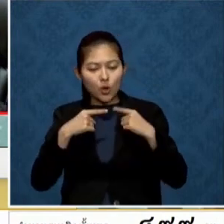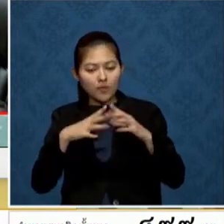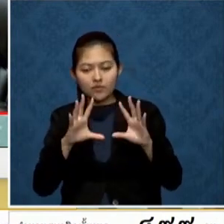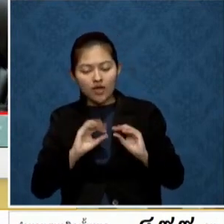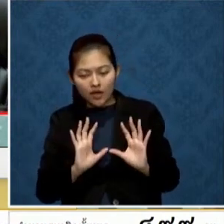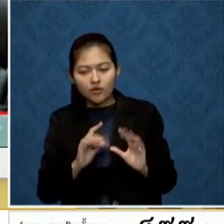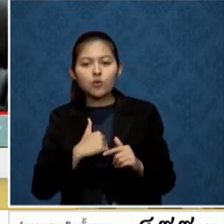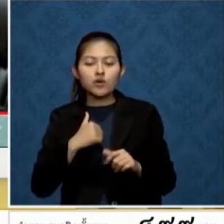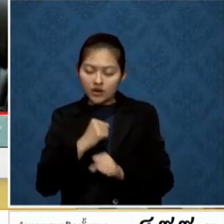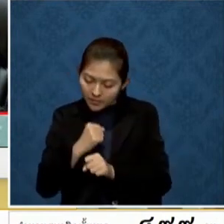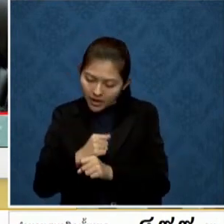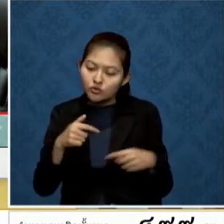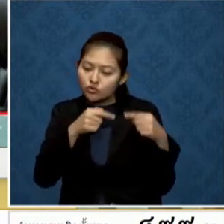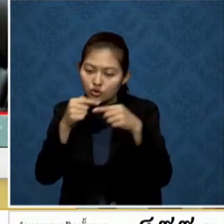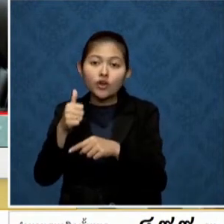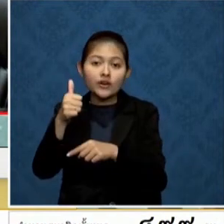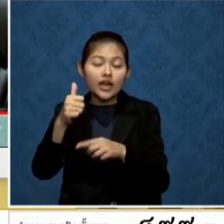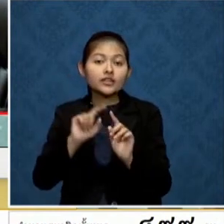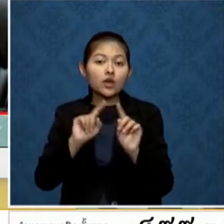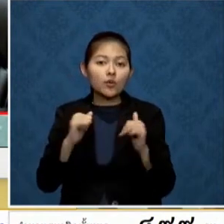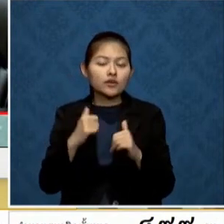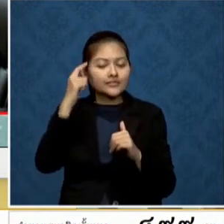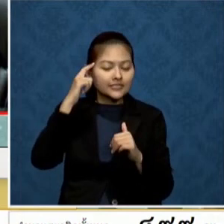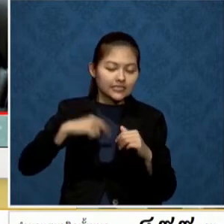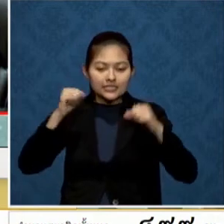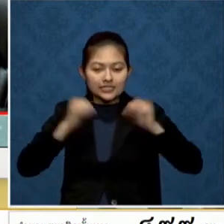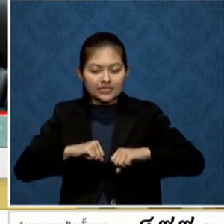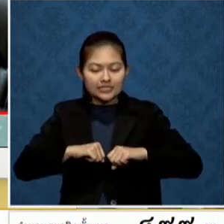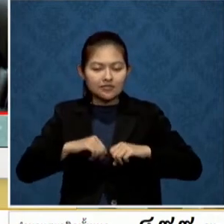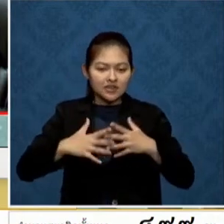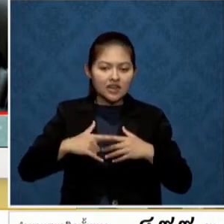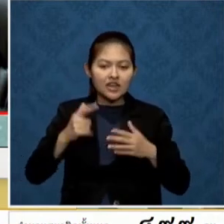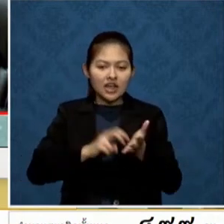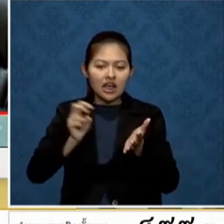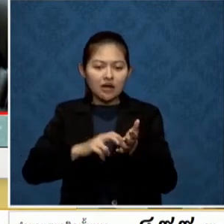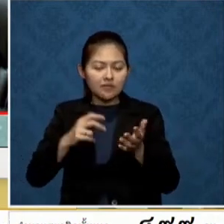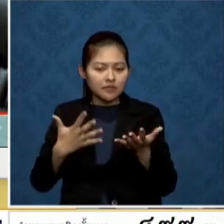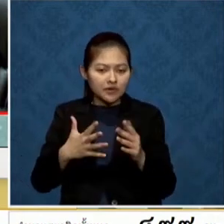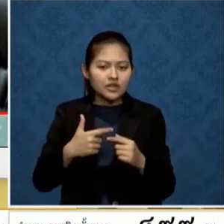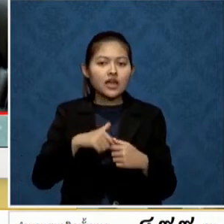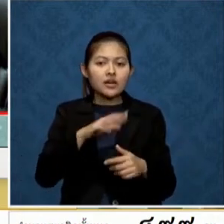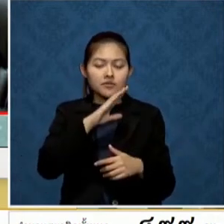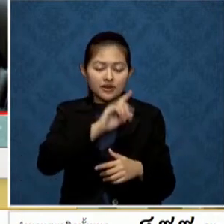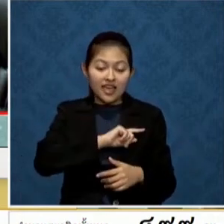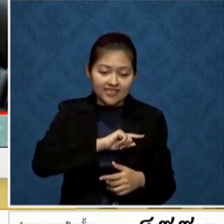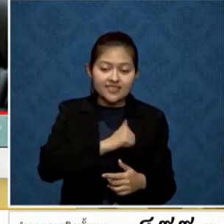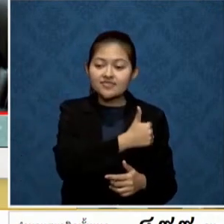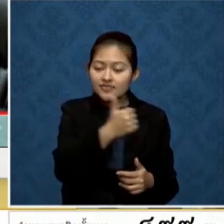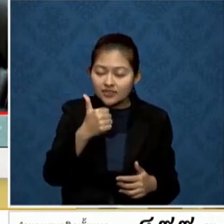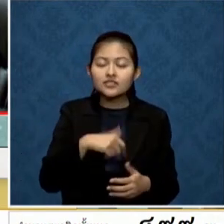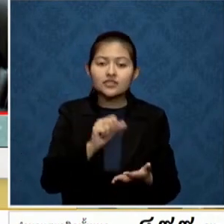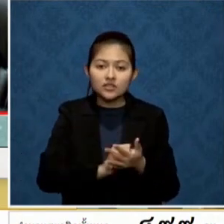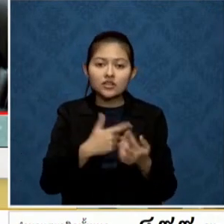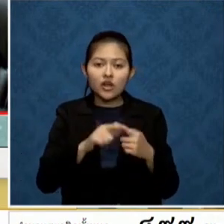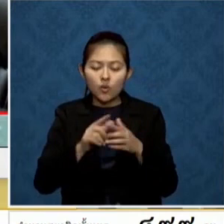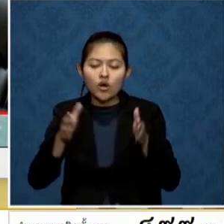ก้มหน้าทำงานต่อแต่ว่าพอท่านยังไม่ตัดสินใจท่านยังไม่ให้คำรับรองซึ่งแน่นอนท่านอาจจะมีภารกิจอื่นๆที่ต้องพิจารณาแต่พอไม่มี